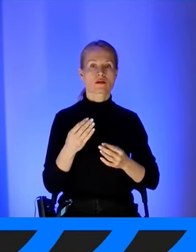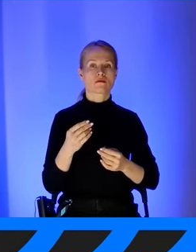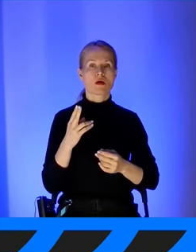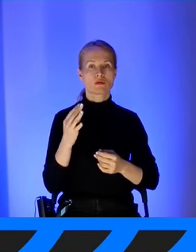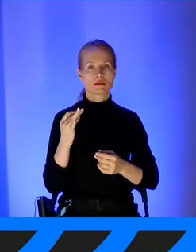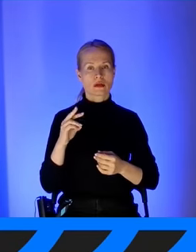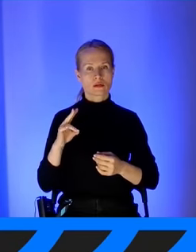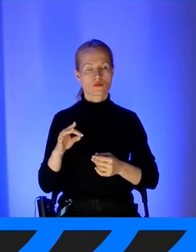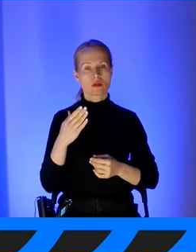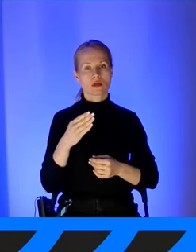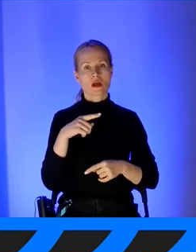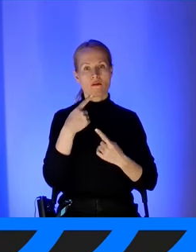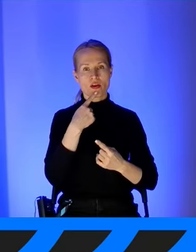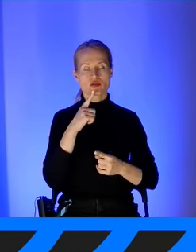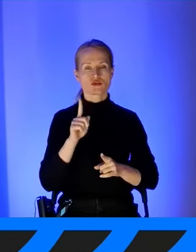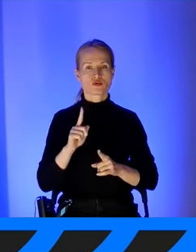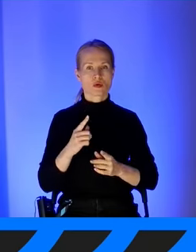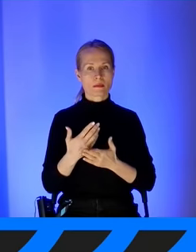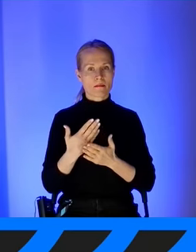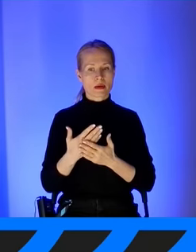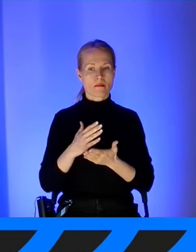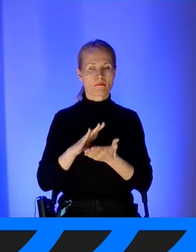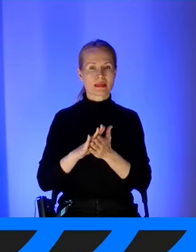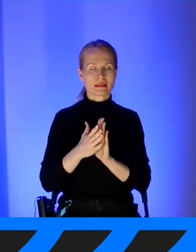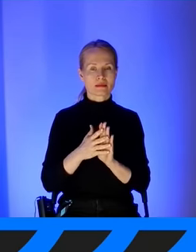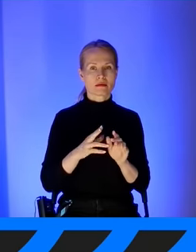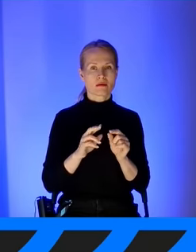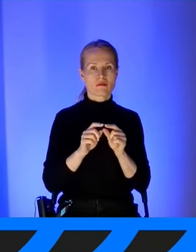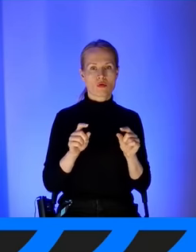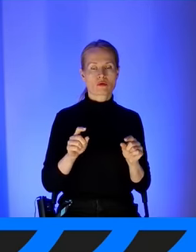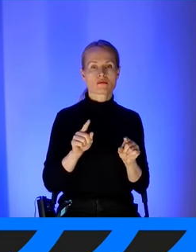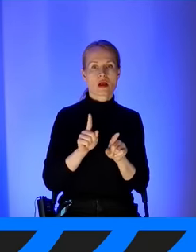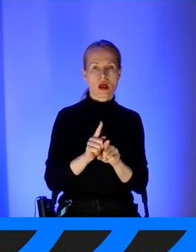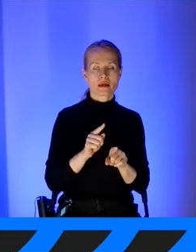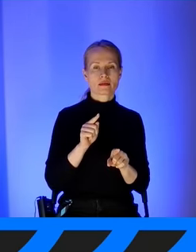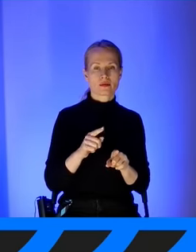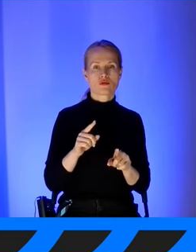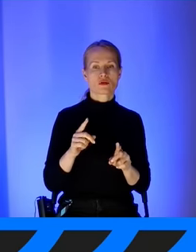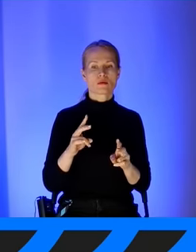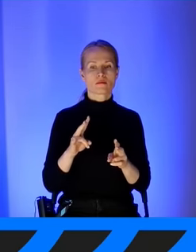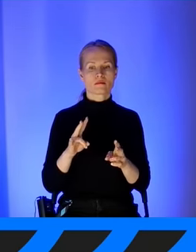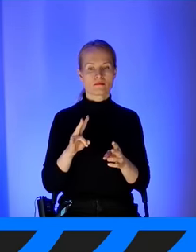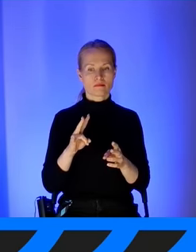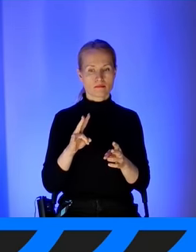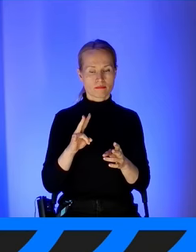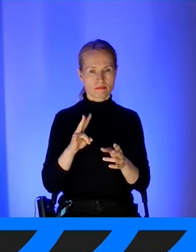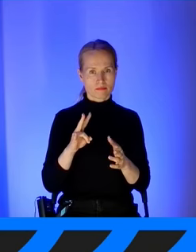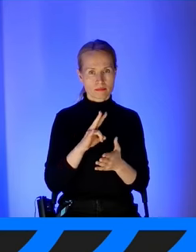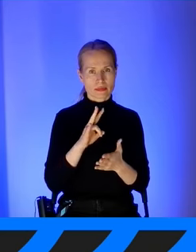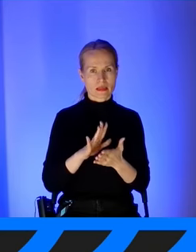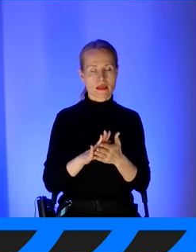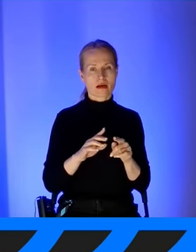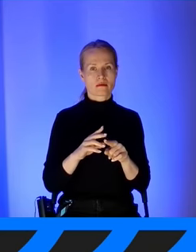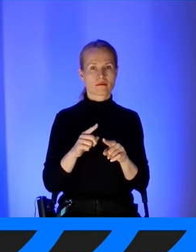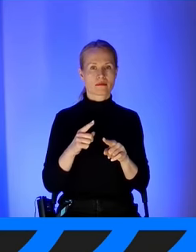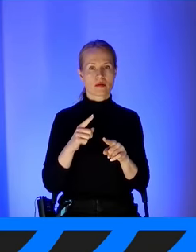консистентной что позиция бенга такая и ты постоянно будешь запрашивать именно с той истории